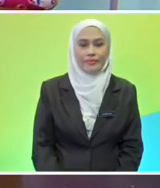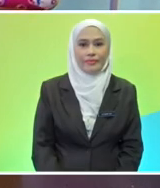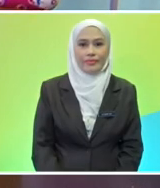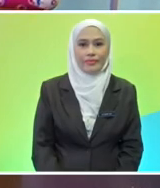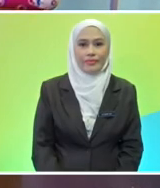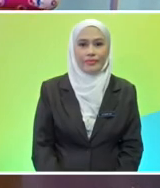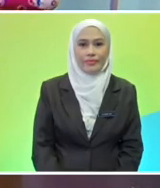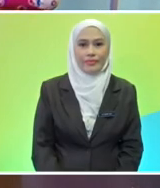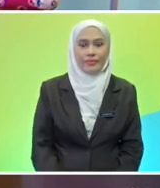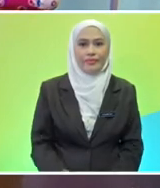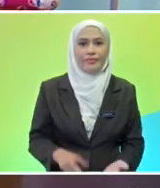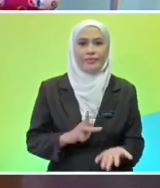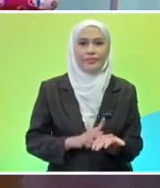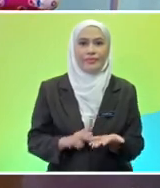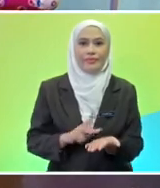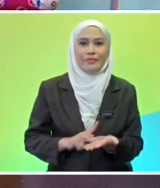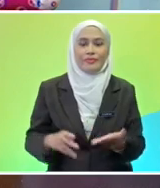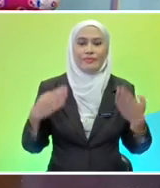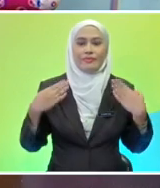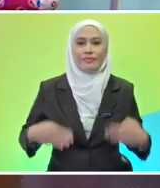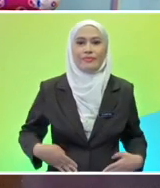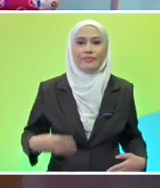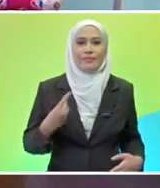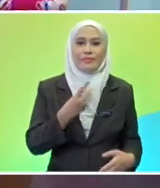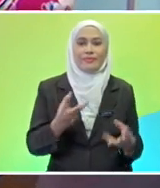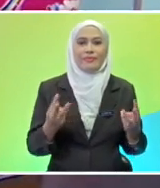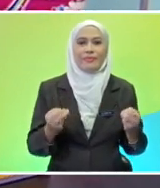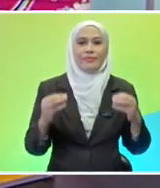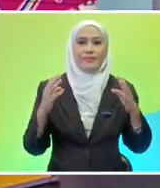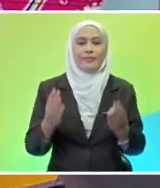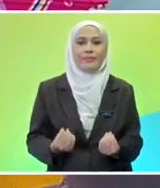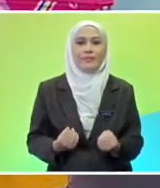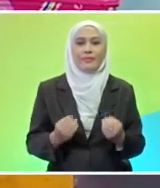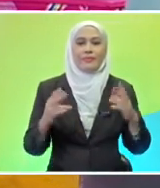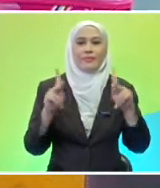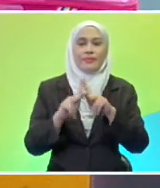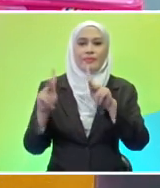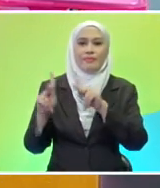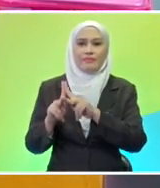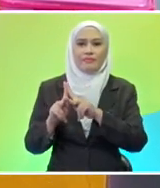Hai, kemas baju. Kita nak balik kampung kejap lagi. Eh, tak sabarnya. Ada lagu kejap lah.